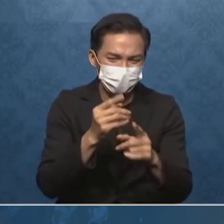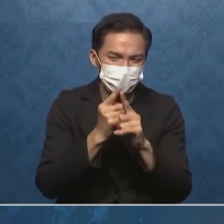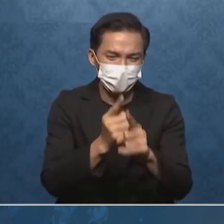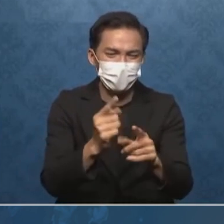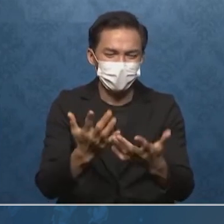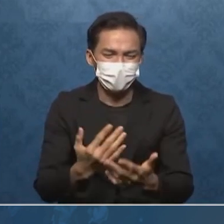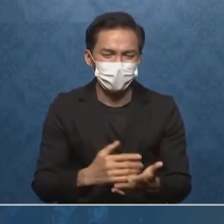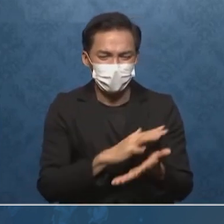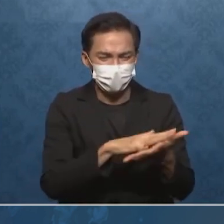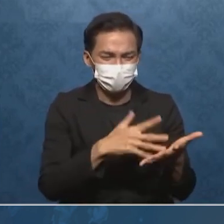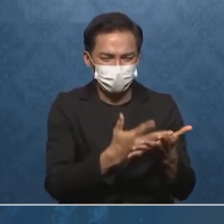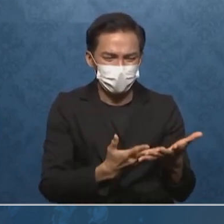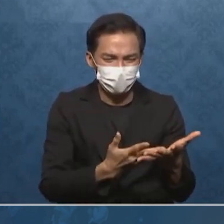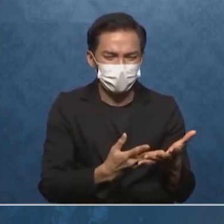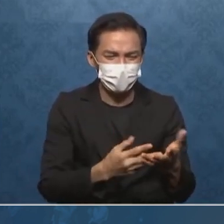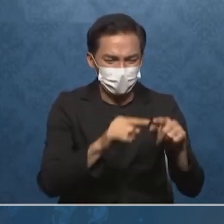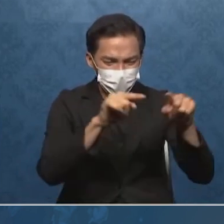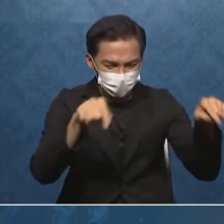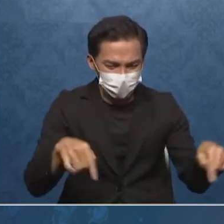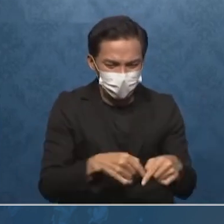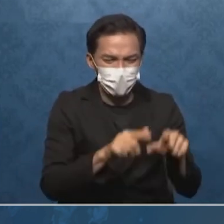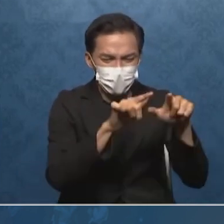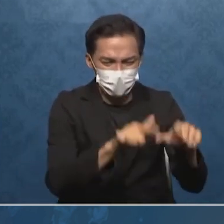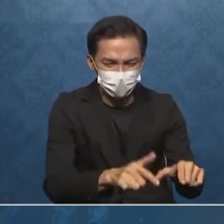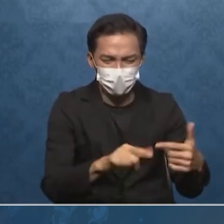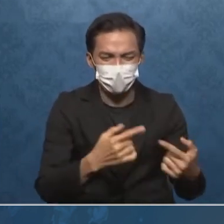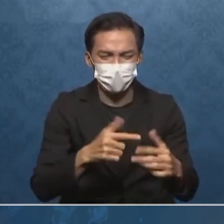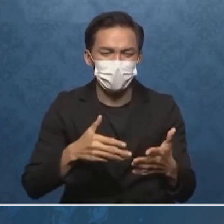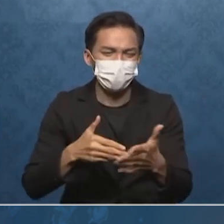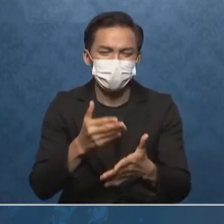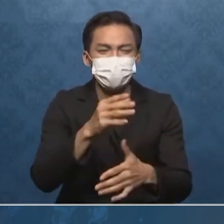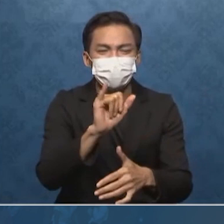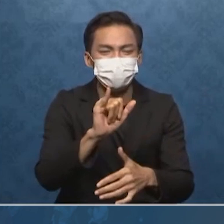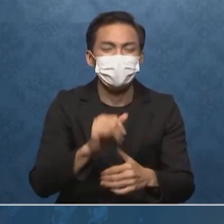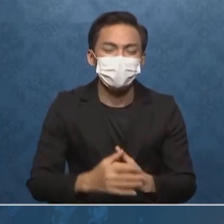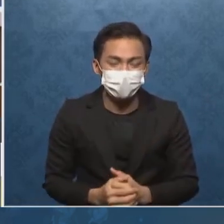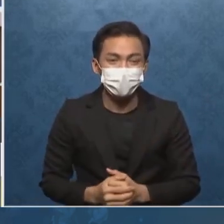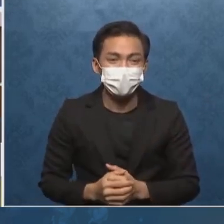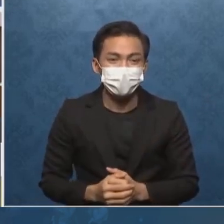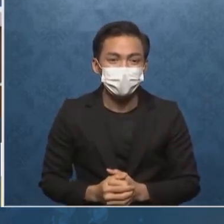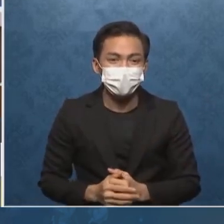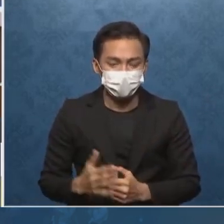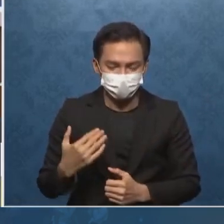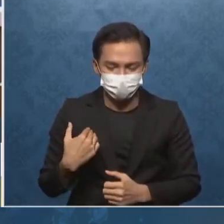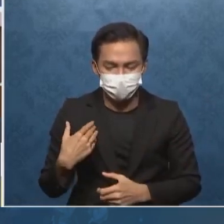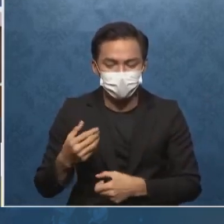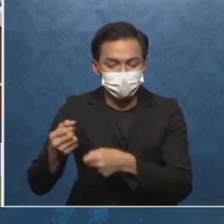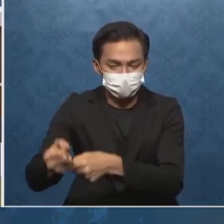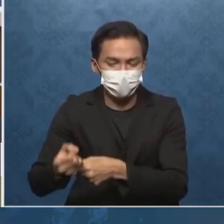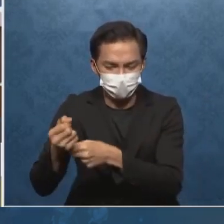ปรับรถคงทานแล้วนะครับมีเกษตรกรนะครับที่ขอ